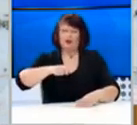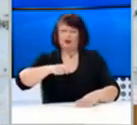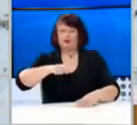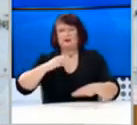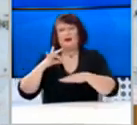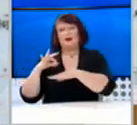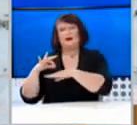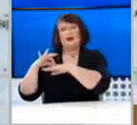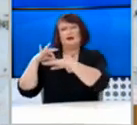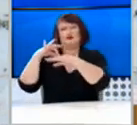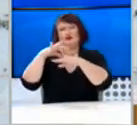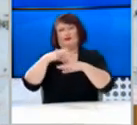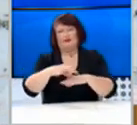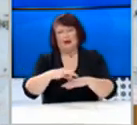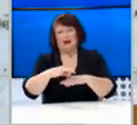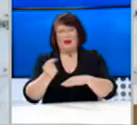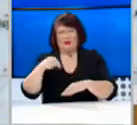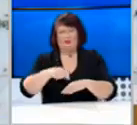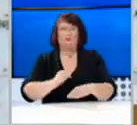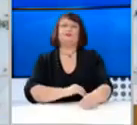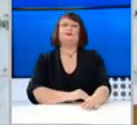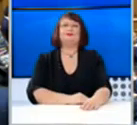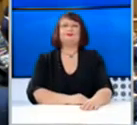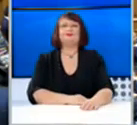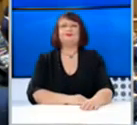αυτών μέλη της Διαρκούς Ιεράς Συνόδου.